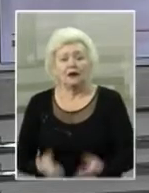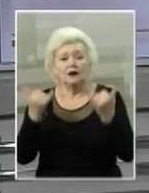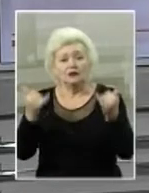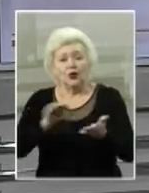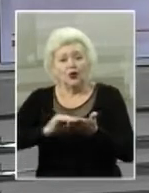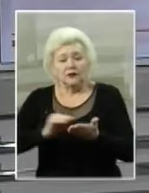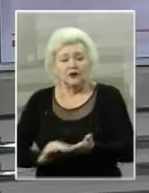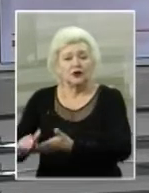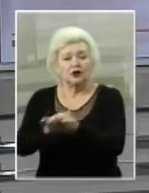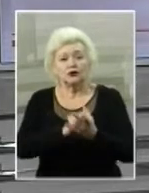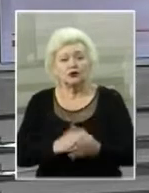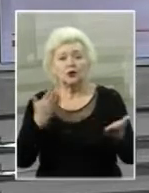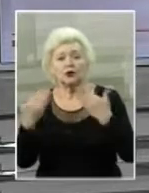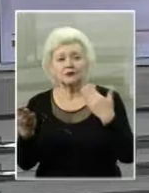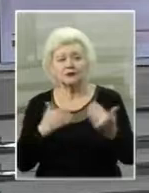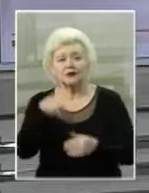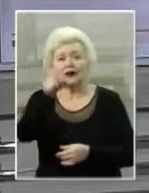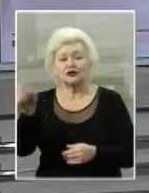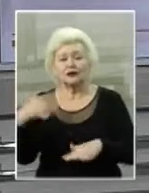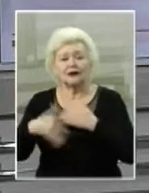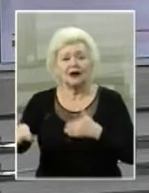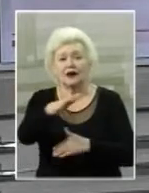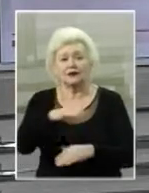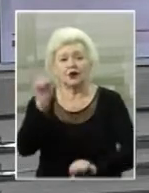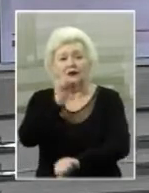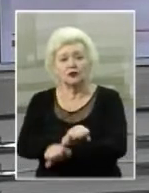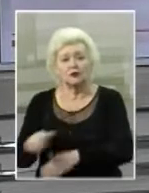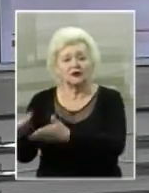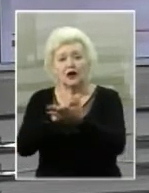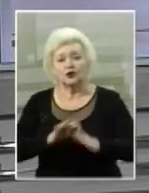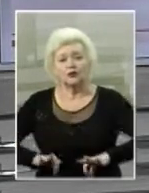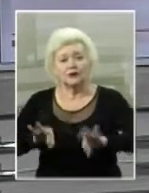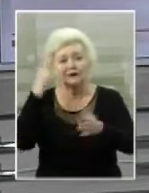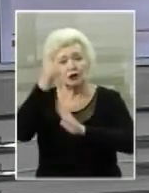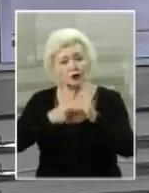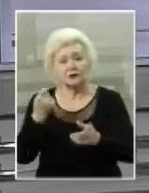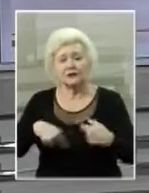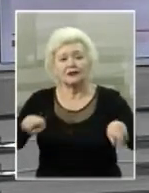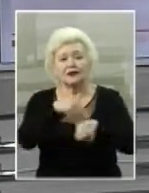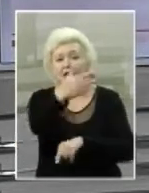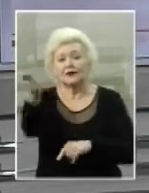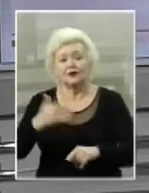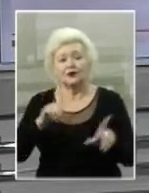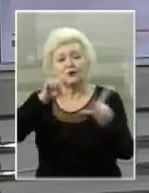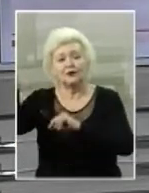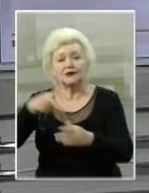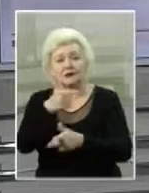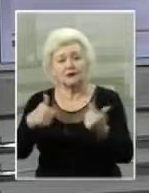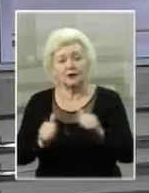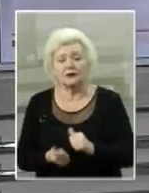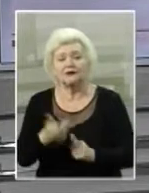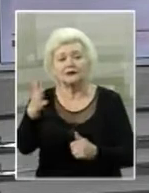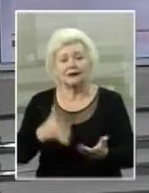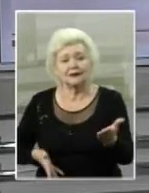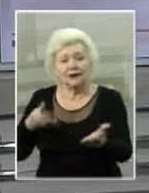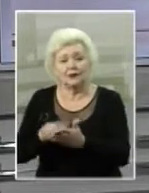Сьогодні кореспонденти Суспільного поспілкувались із жителями Херсона на зупинках громадського транспорту та дізналися, як вони пересуваються містом та скільки платять